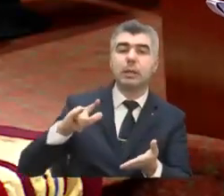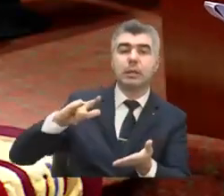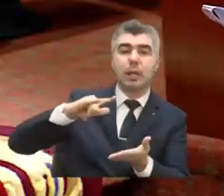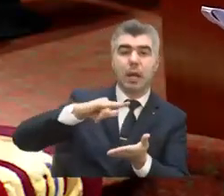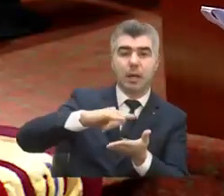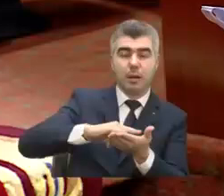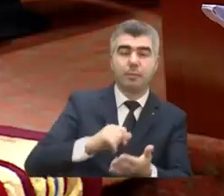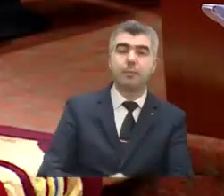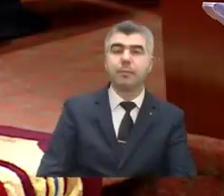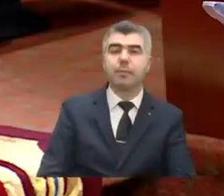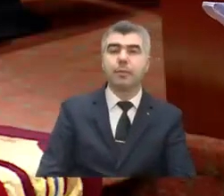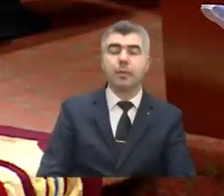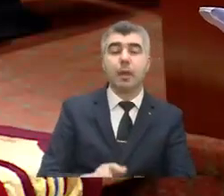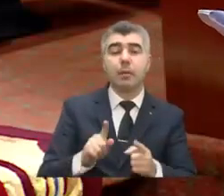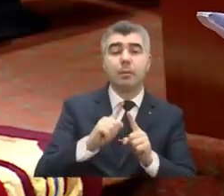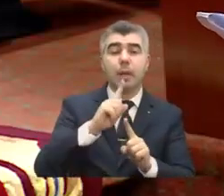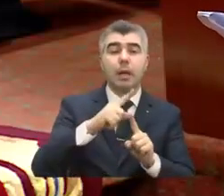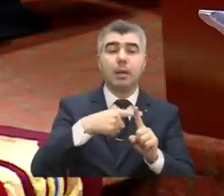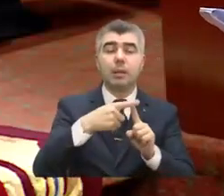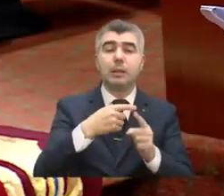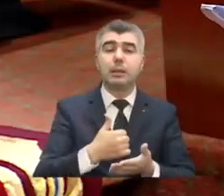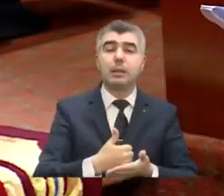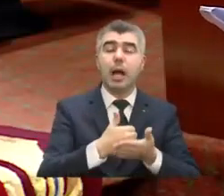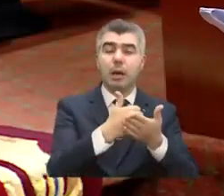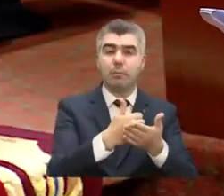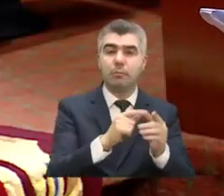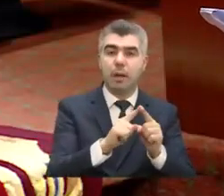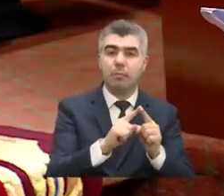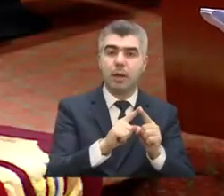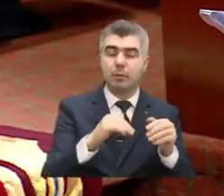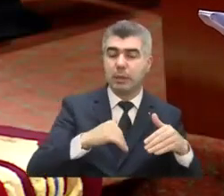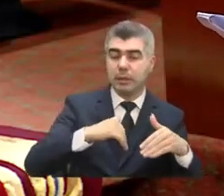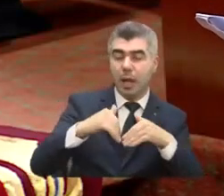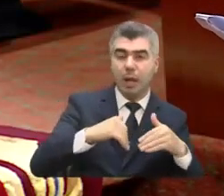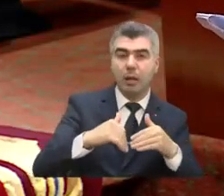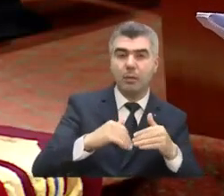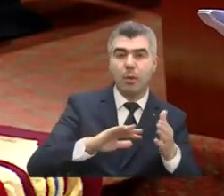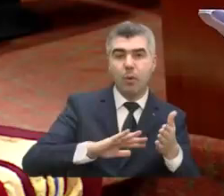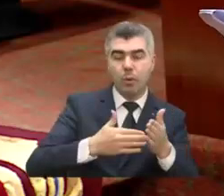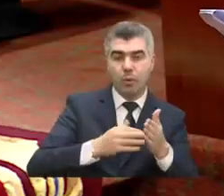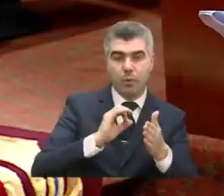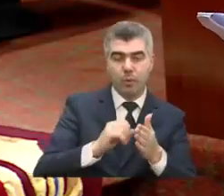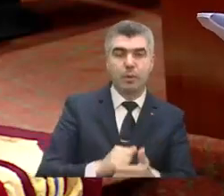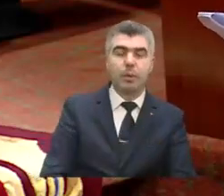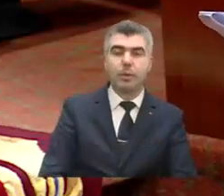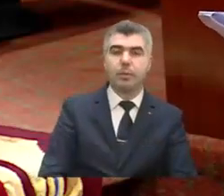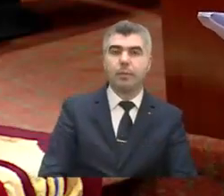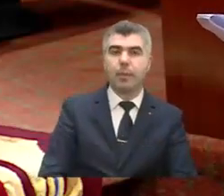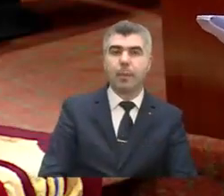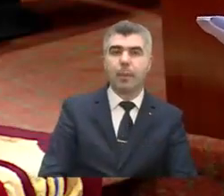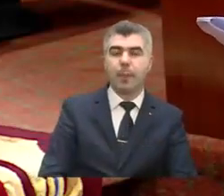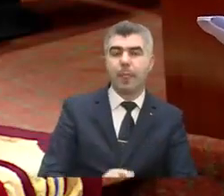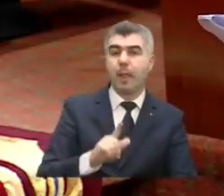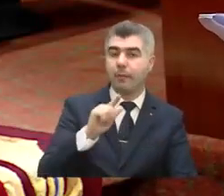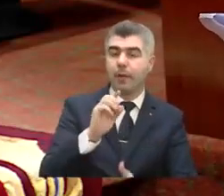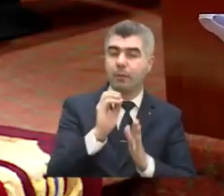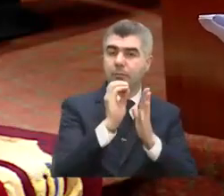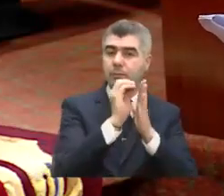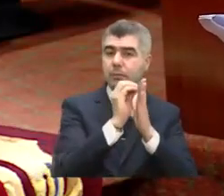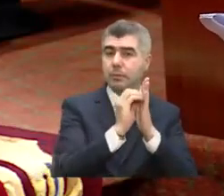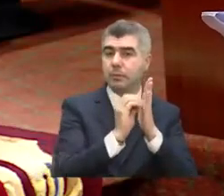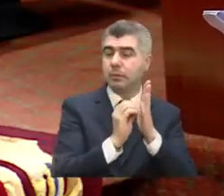وتدعيم الاستثمار الخاص في قطاع النقل واللوجيستيك جعل من بين النقط